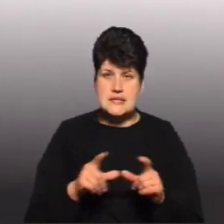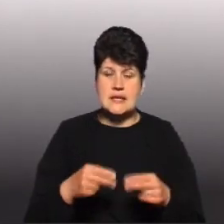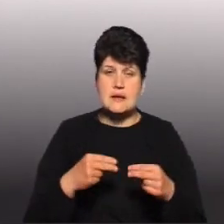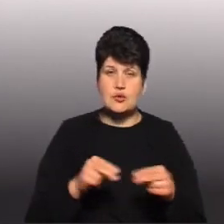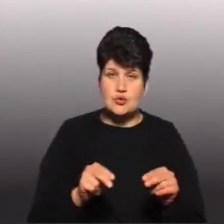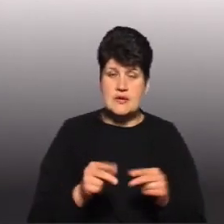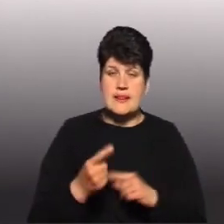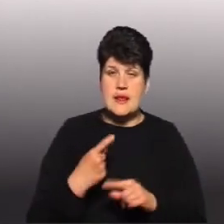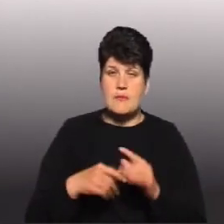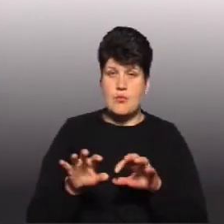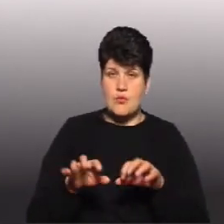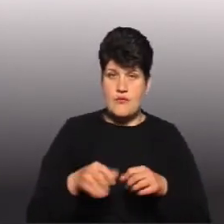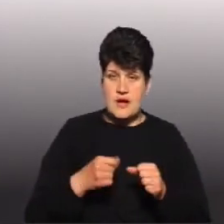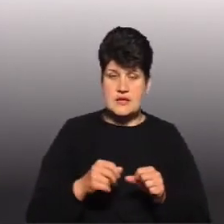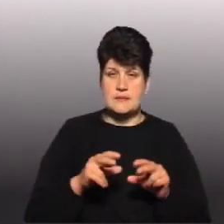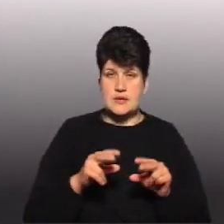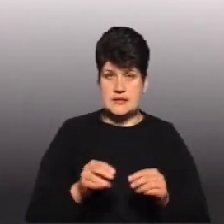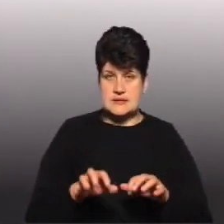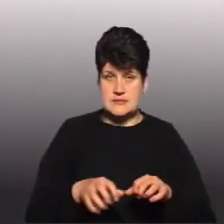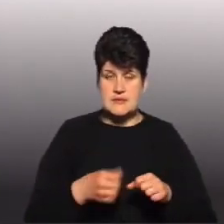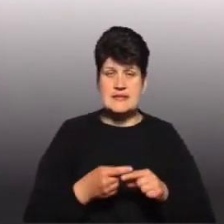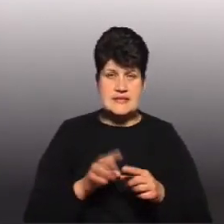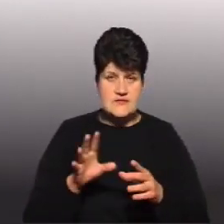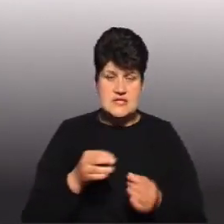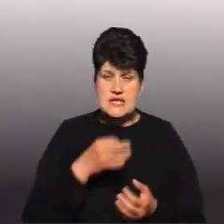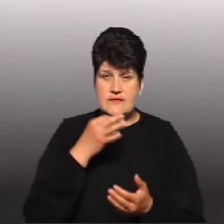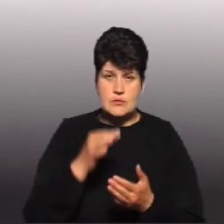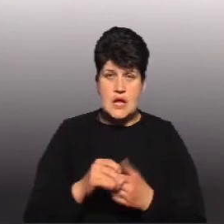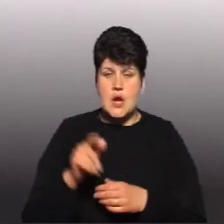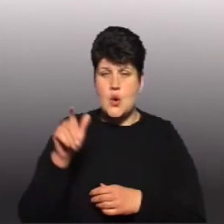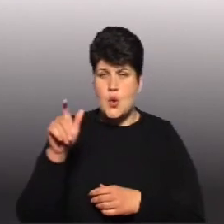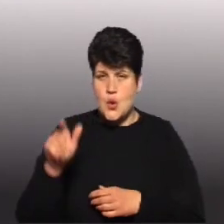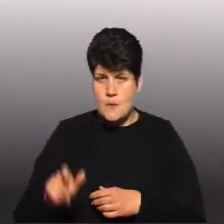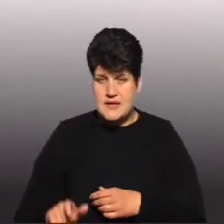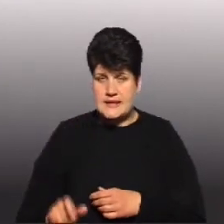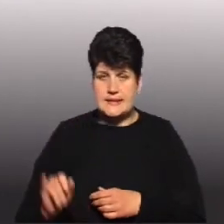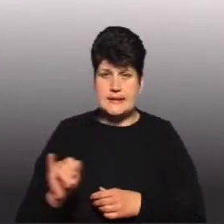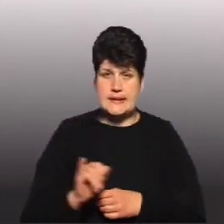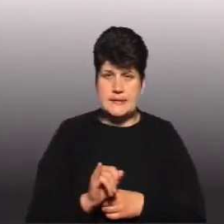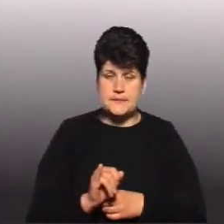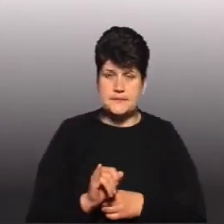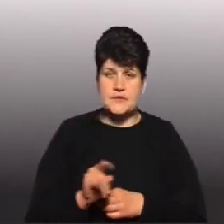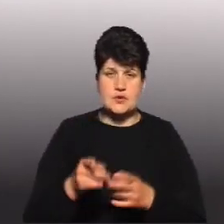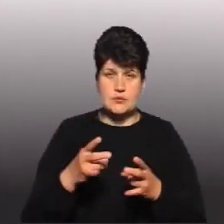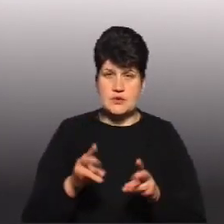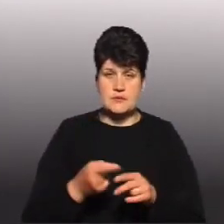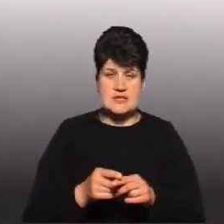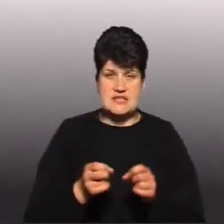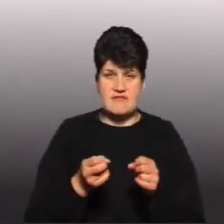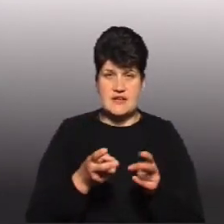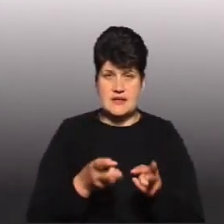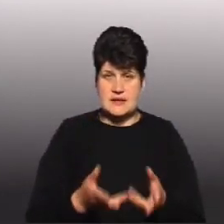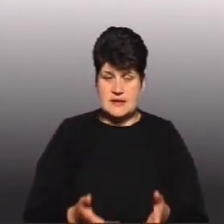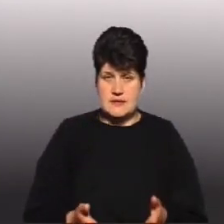по гарантії. Тобто це все відповідальність так само і громадянина безпосередньо, що не потрібно це викидати у побутові відходи,